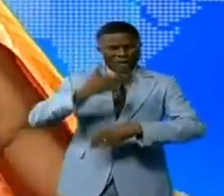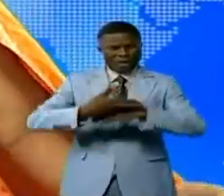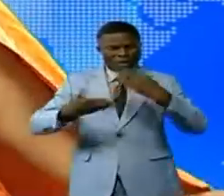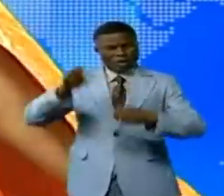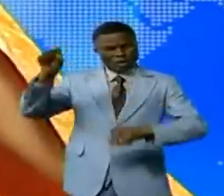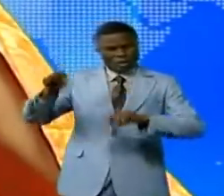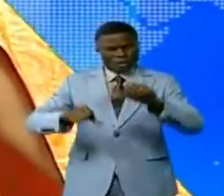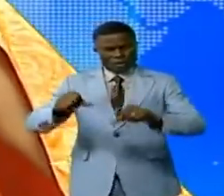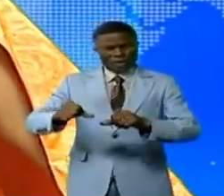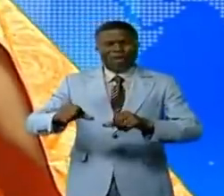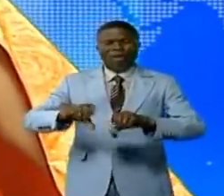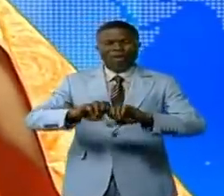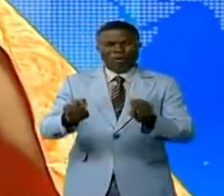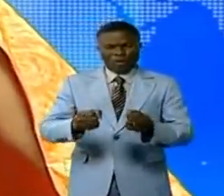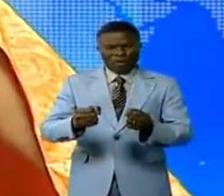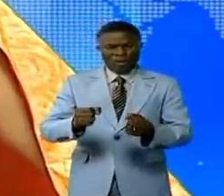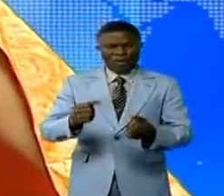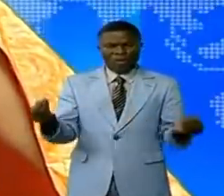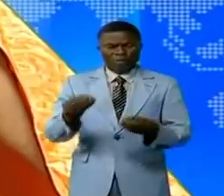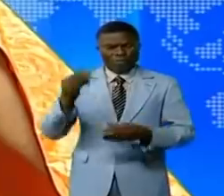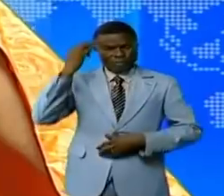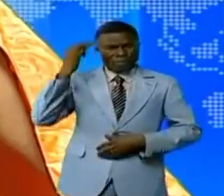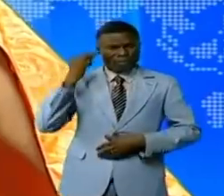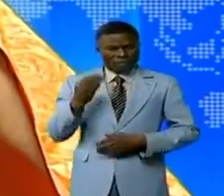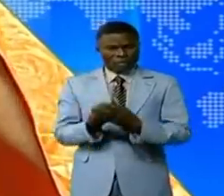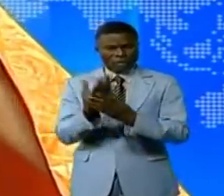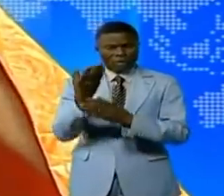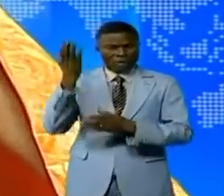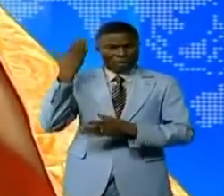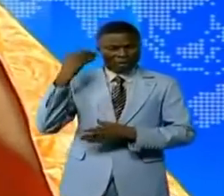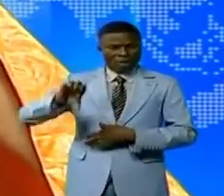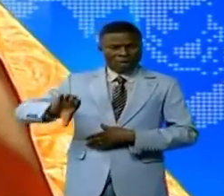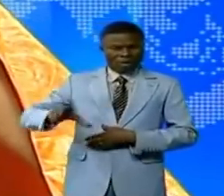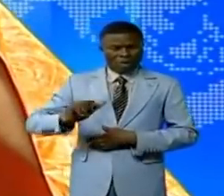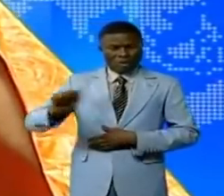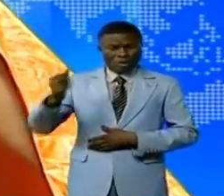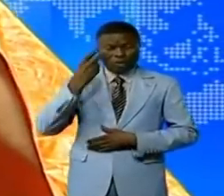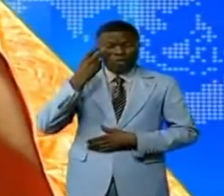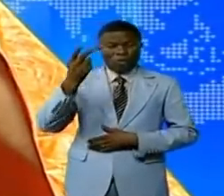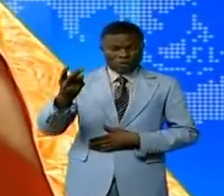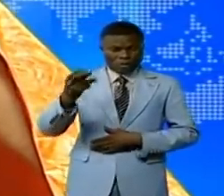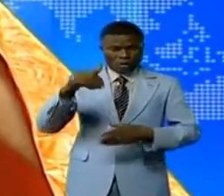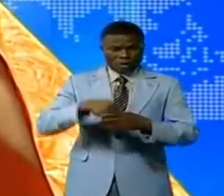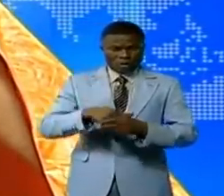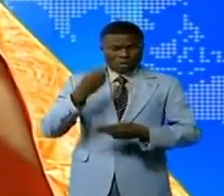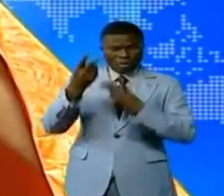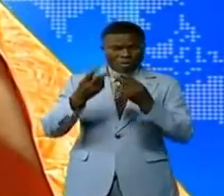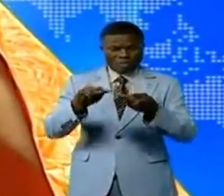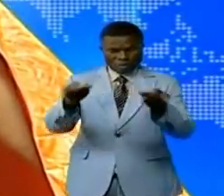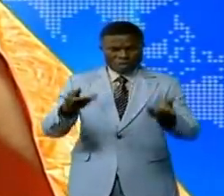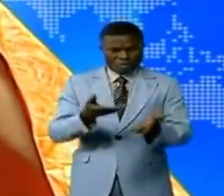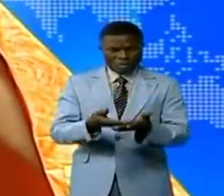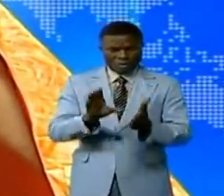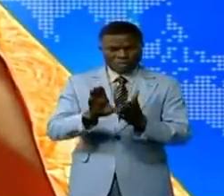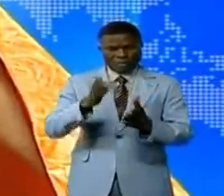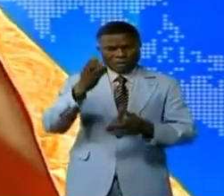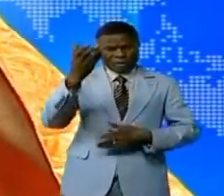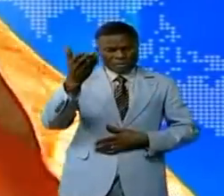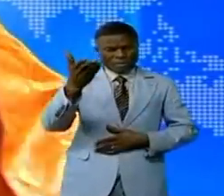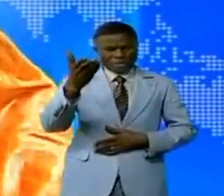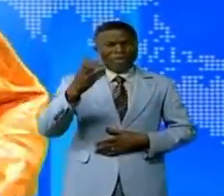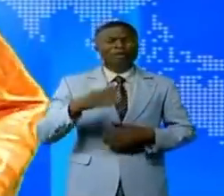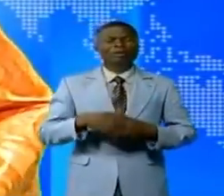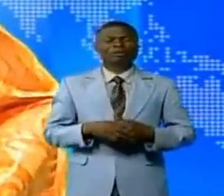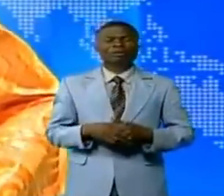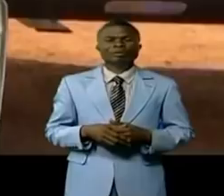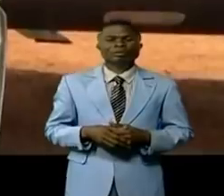la crasse, des faits que le ministre des Ressources hydrauliques a personnellement vu au cours de sa visite sur le lieu. Yvette Makuntima et Oscar